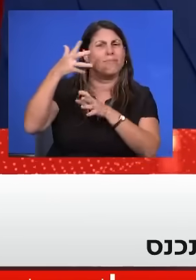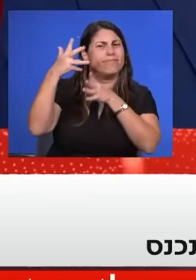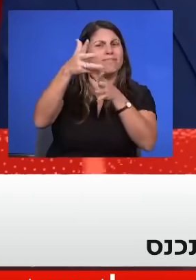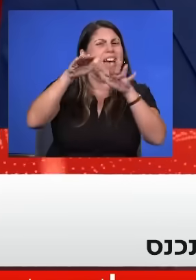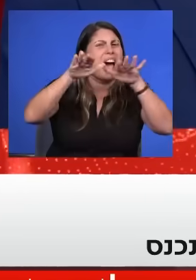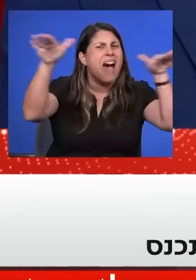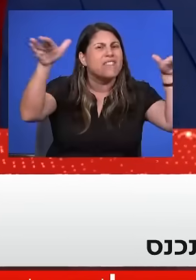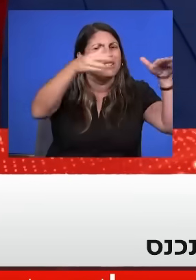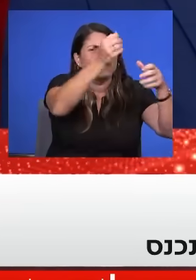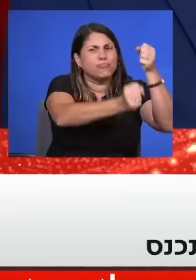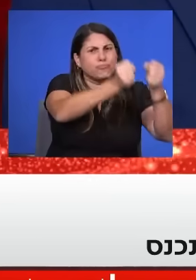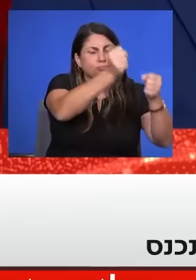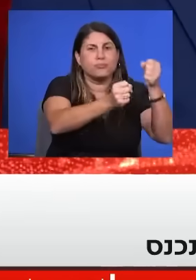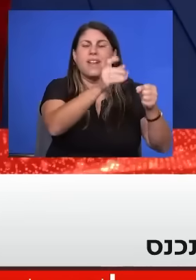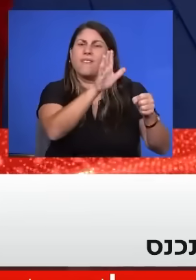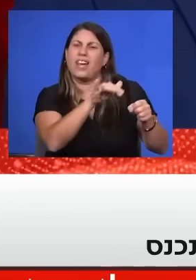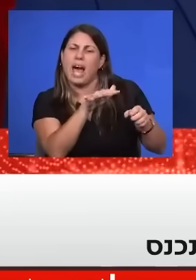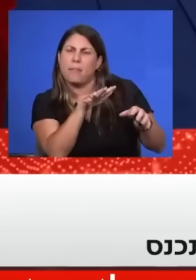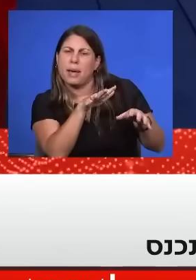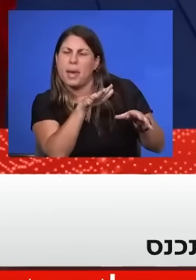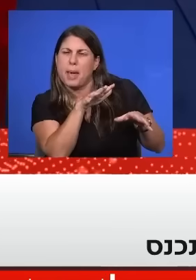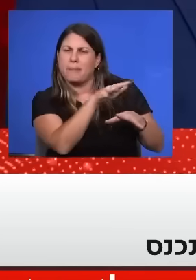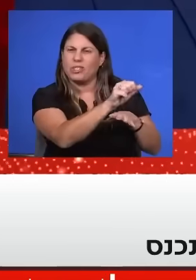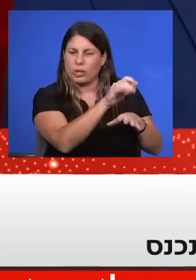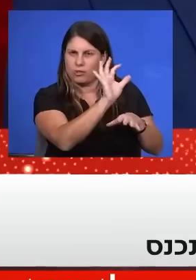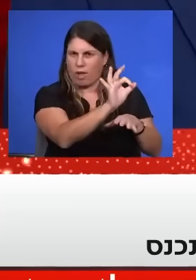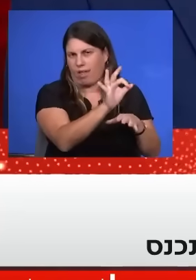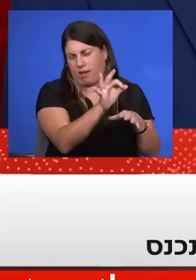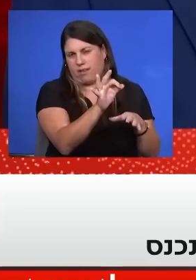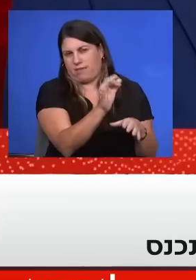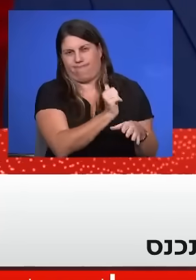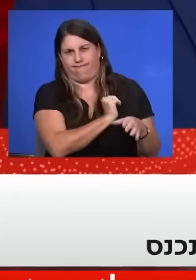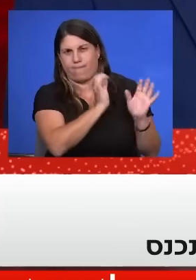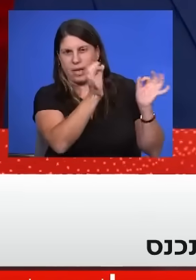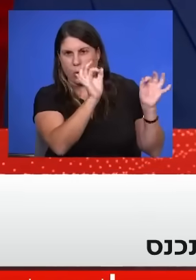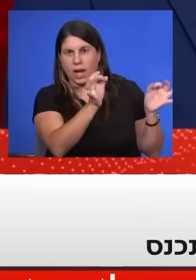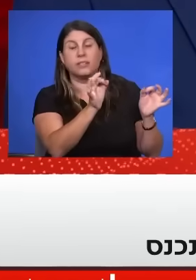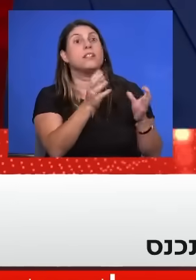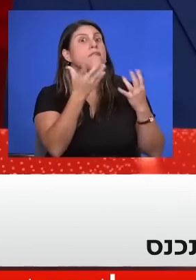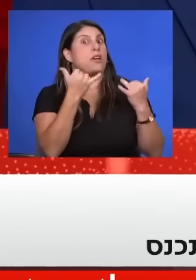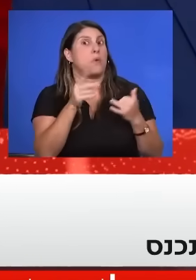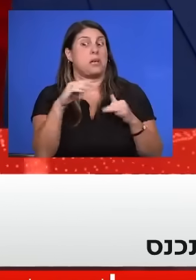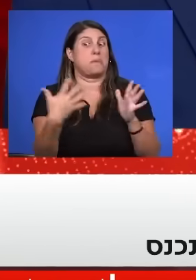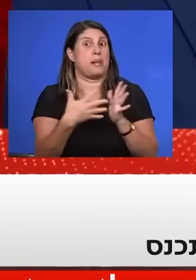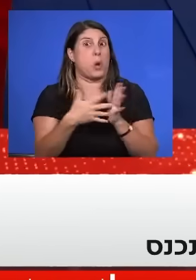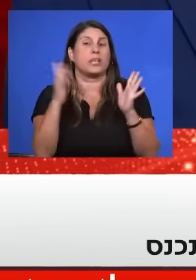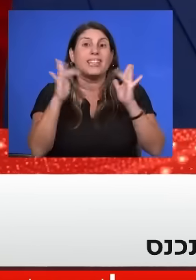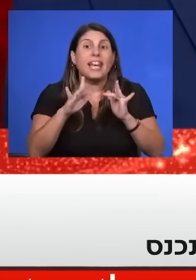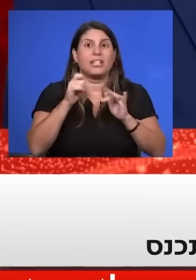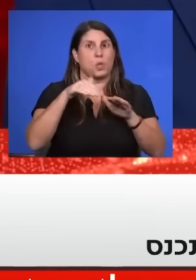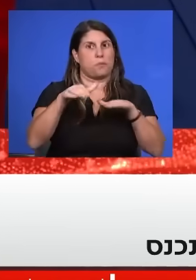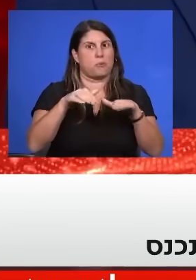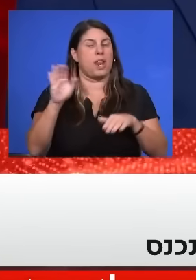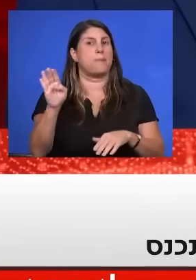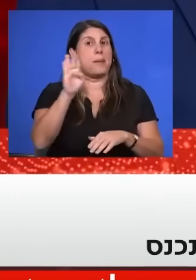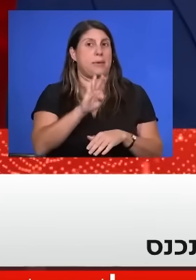של יחידות מיוחדות. ועל רקע הדבר הזה, היום אומרים לנו שרים בקבינט, מותחים ביקורת למעשה על ראש הממשלה בנימין נתניהו,